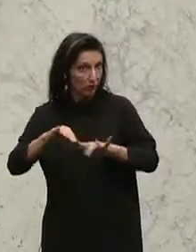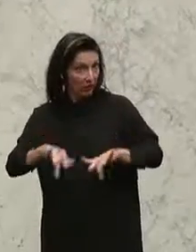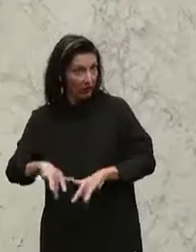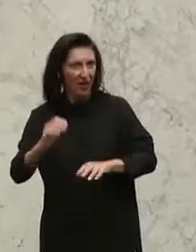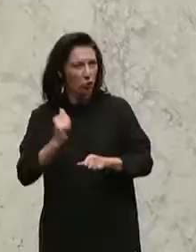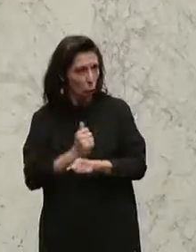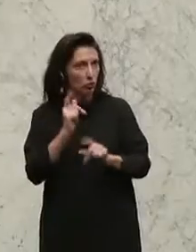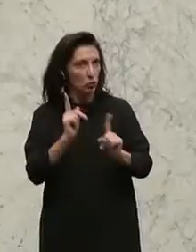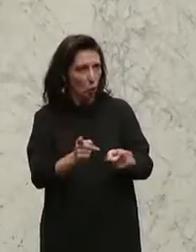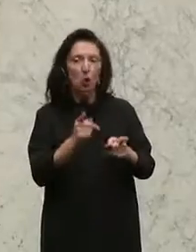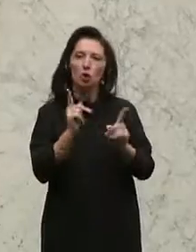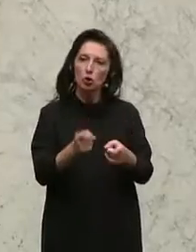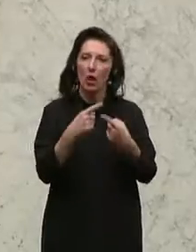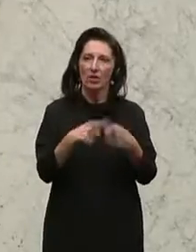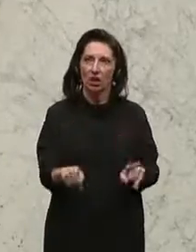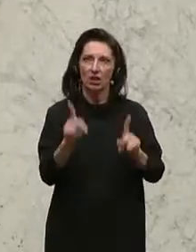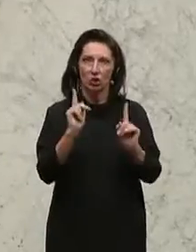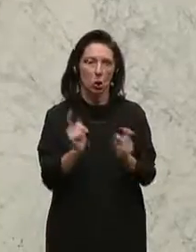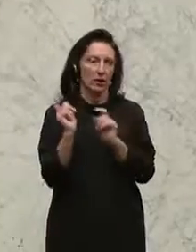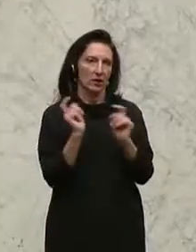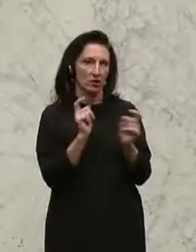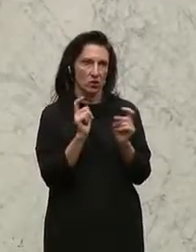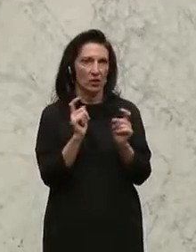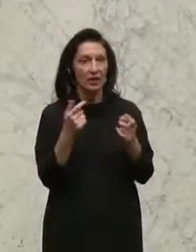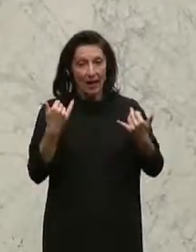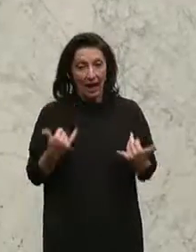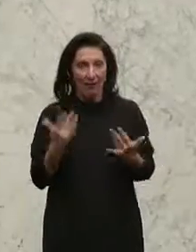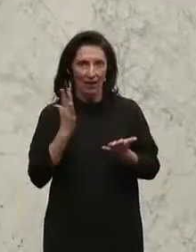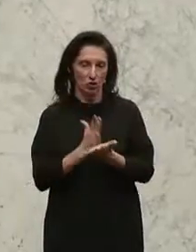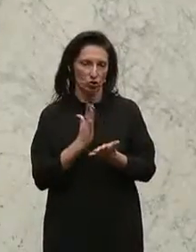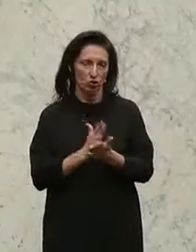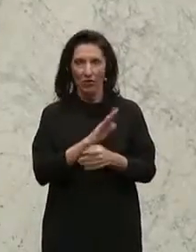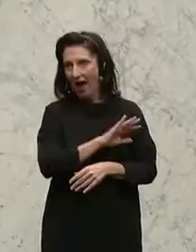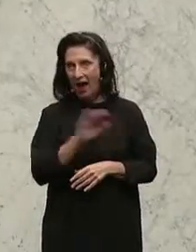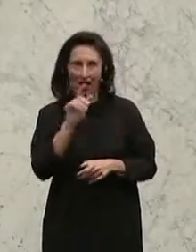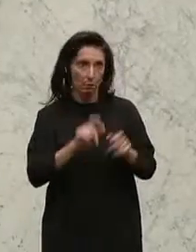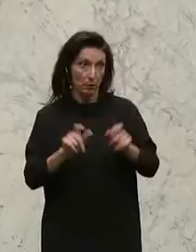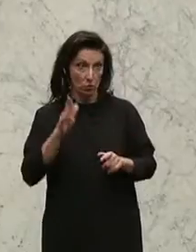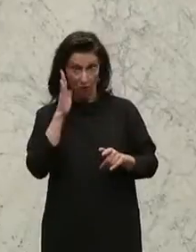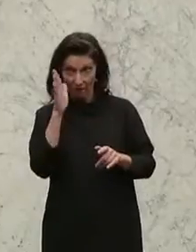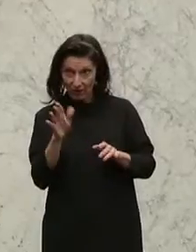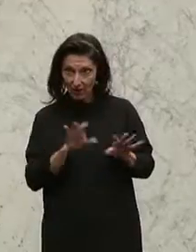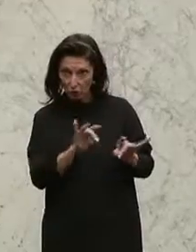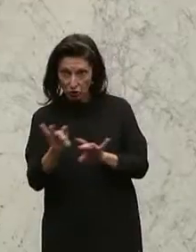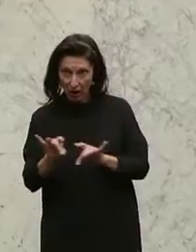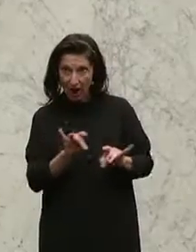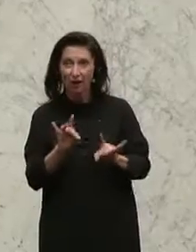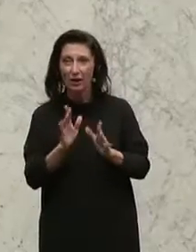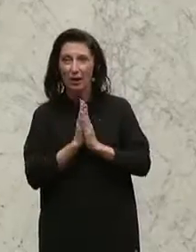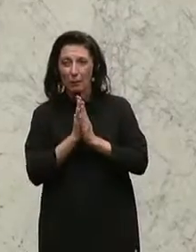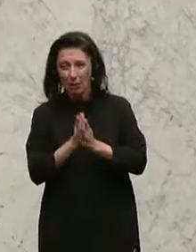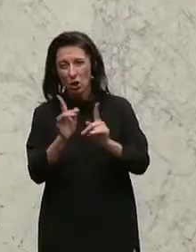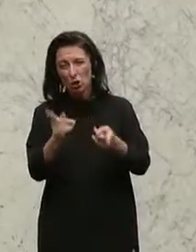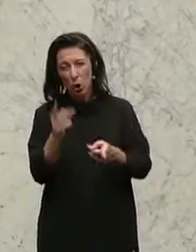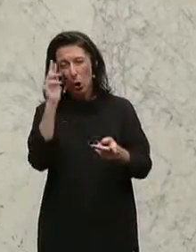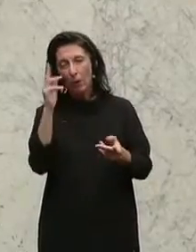sind, das gehört entschieden und das gehört diskutiert. Wir suchen aber jetzt schon alle, die sich damit beschäftigen, zu überlegen, ob man nicht endlich eine